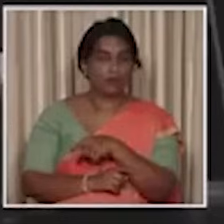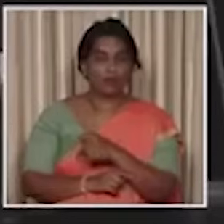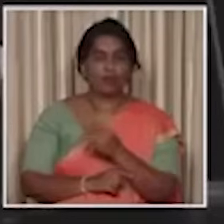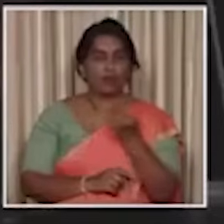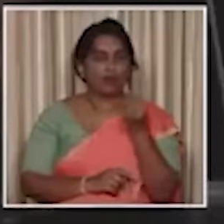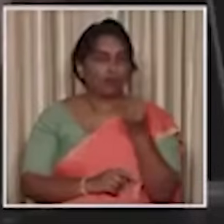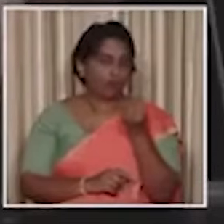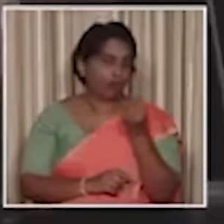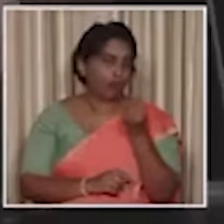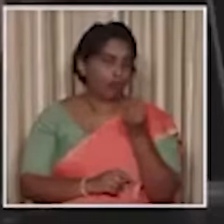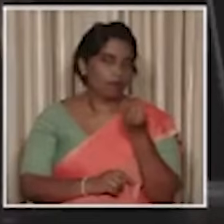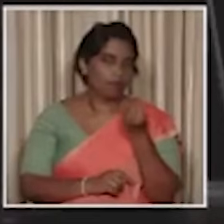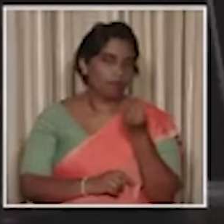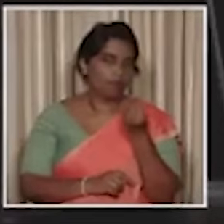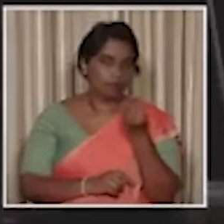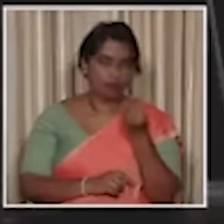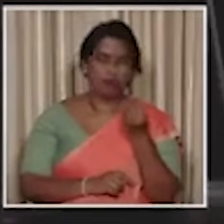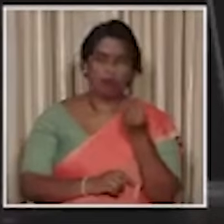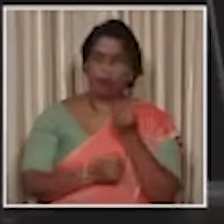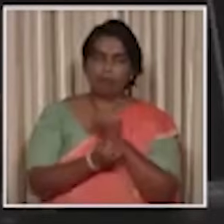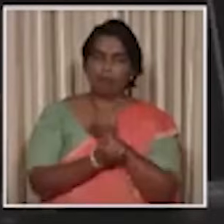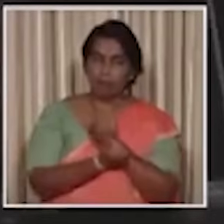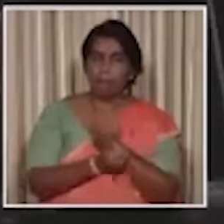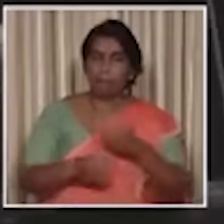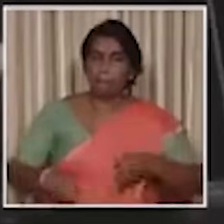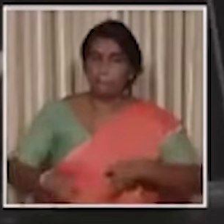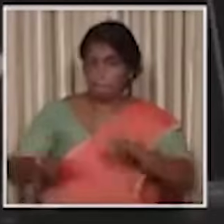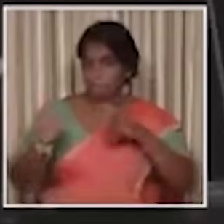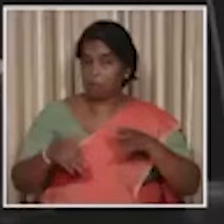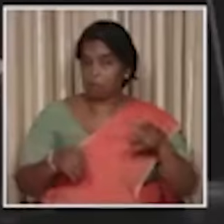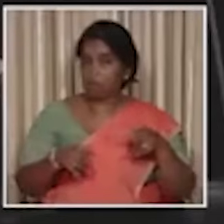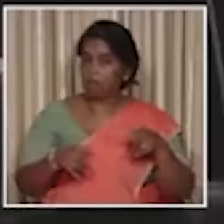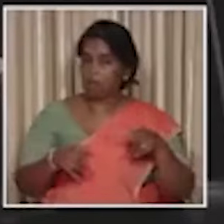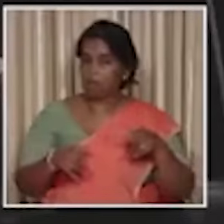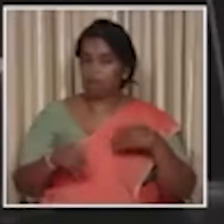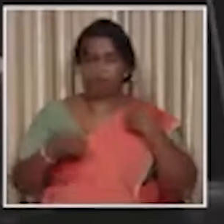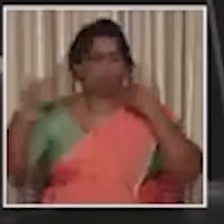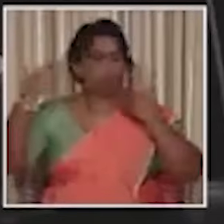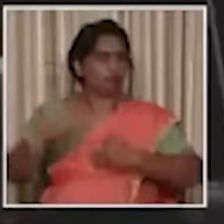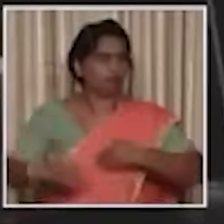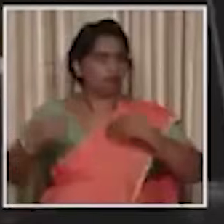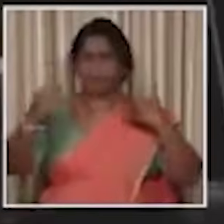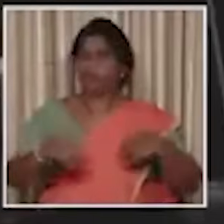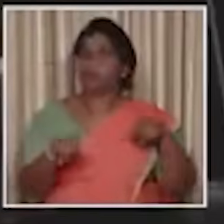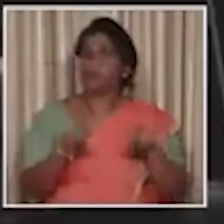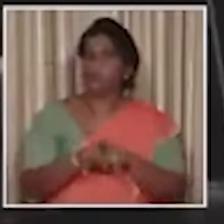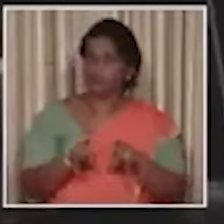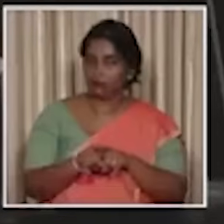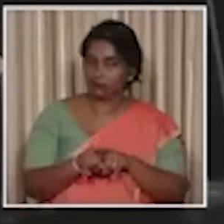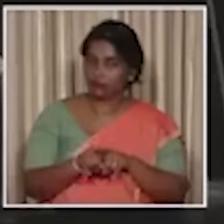போலீசார் வீதிகளை மறைத்து போலீசாரின் உதவியோடு வனவள திணைக்களத்தை சேர்ந்தவர்களும் சேர்ந்து அந்த ஒரு சிறிய